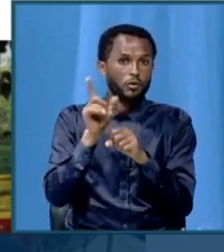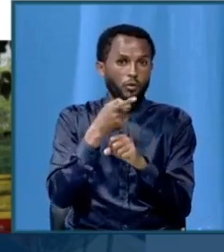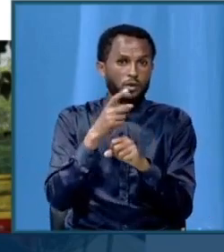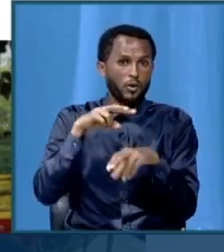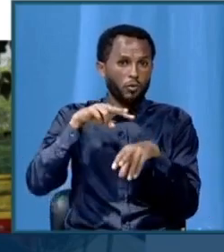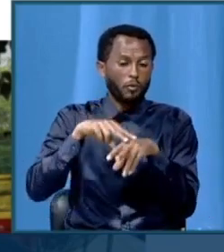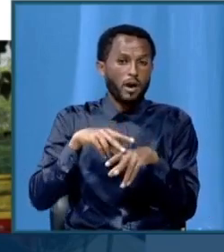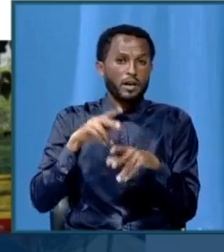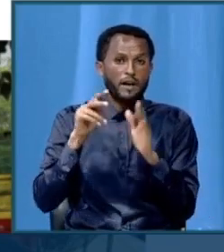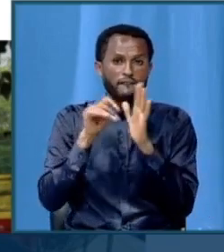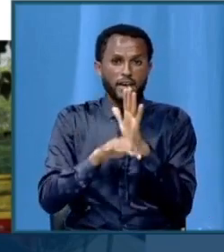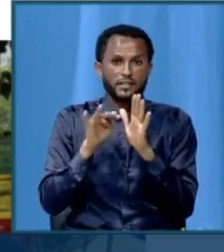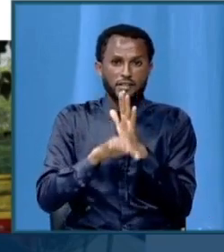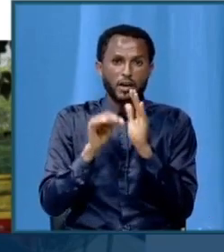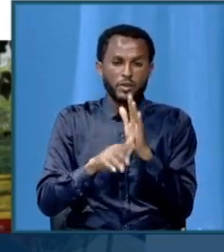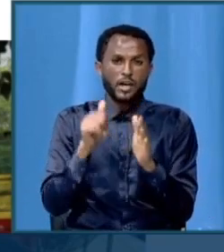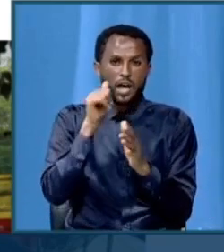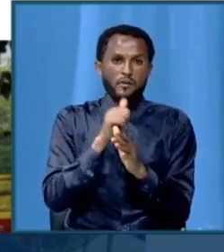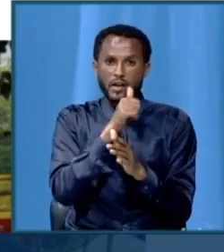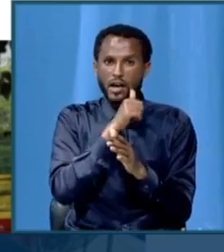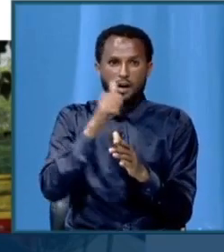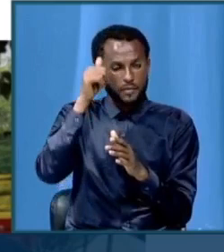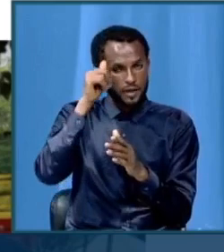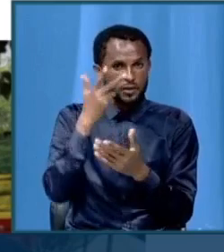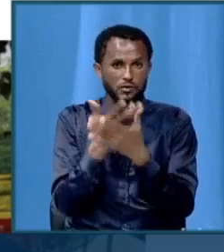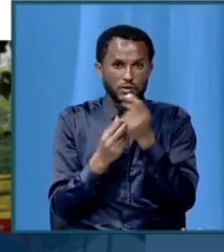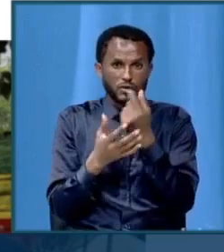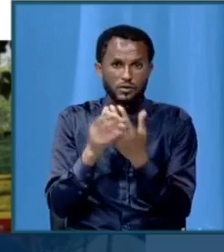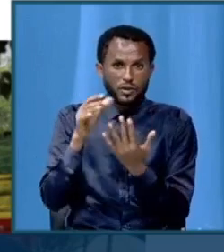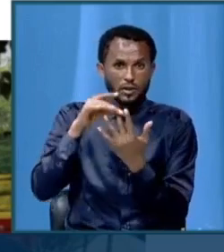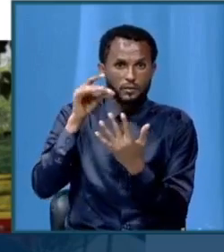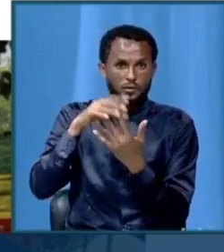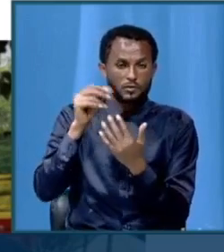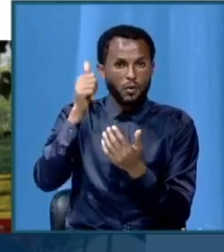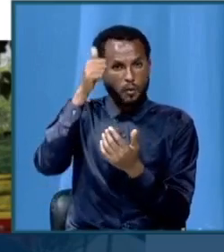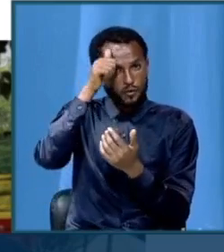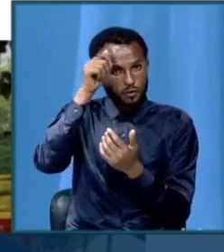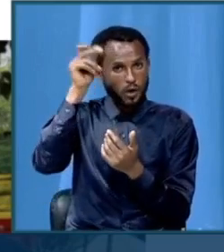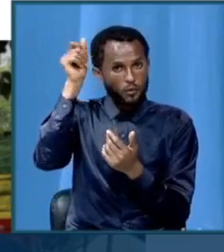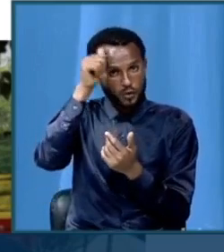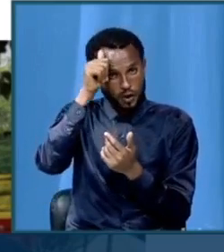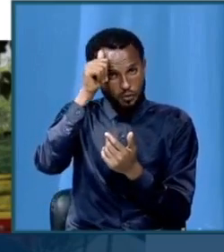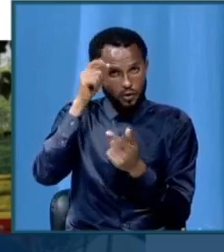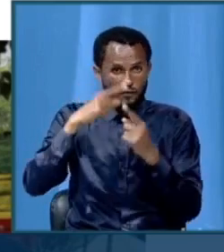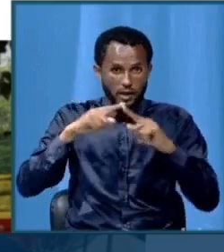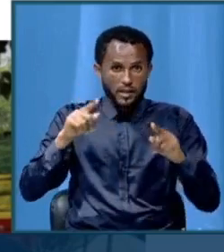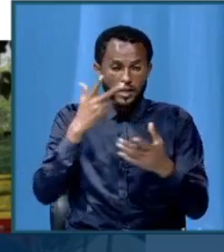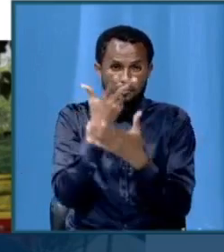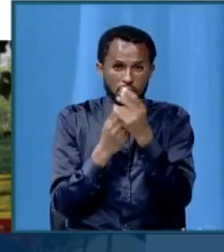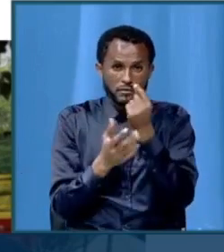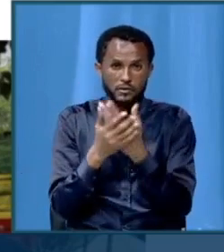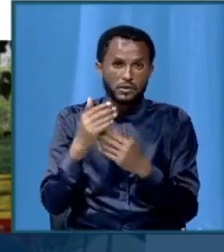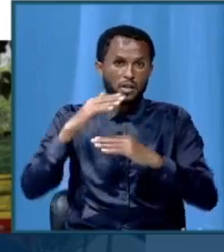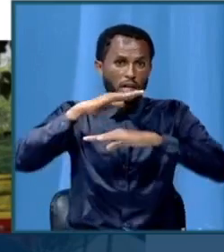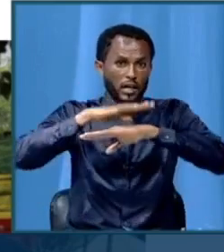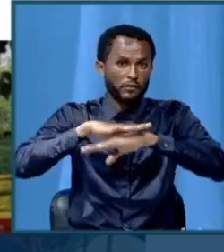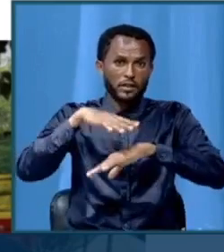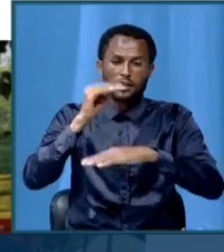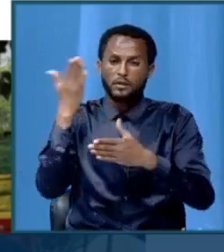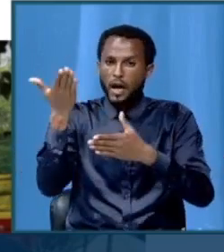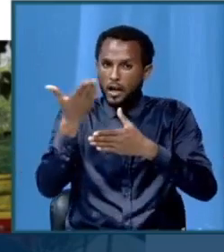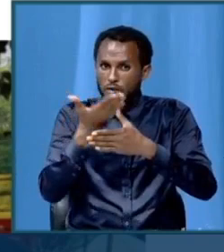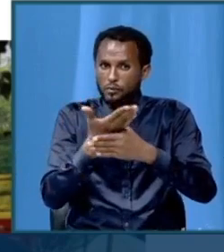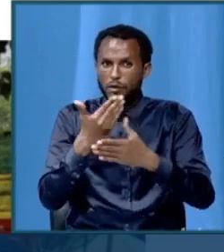ጉጅለ ፋሽስትን ጉጅለ ፋሽት ኣብዪ ኣሕመድ ነቲ ዘተ ከማእኸል ዝሓረዮ ኦሊሰንጎ ኦበሳንጆን ፍልልያት ብዘተ ሰላም ምዕለብ ከይርክብ